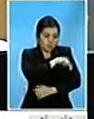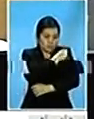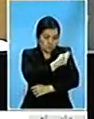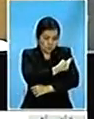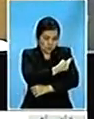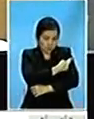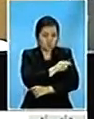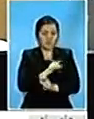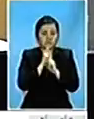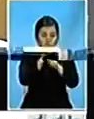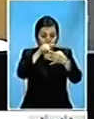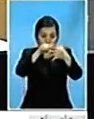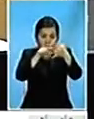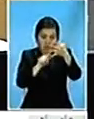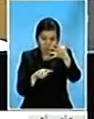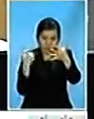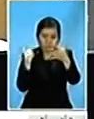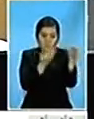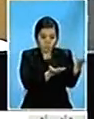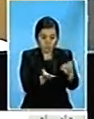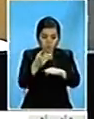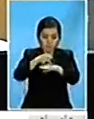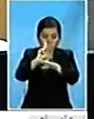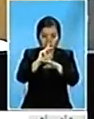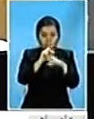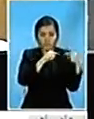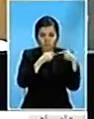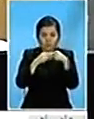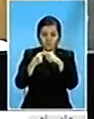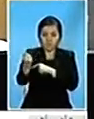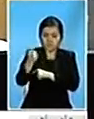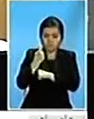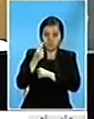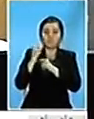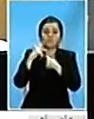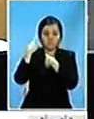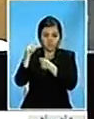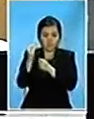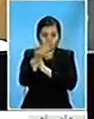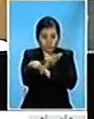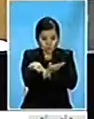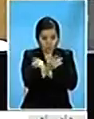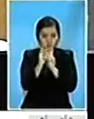นะครับแล้วก็เชิญท่านประธานกรรมการตอบข้อซักถามของท่านสมาชิกครับ